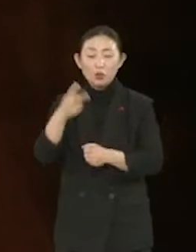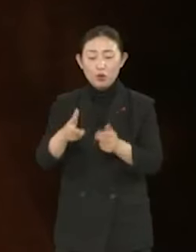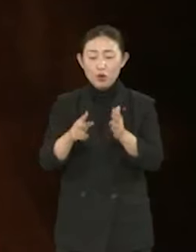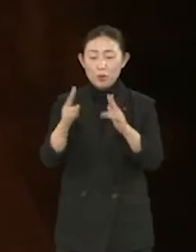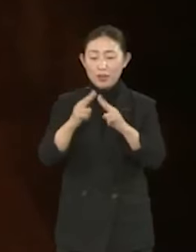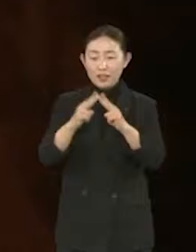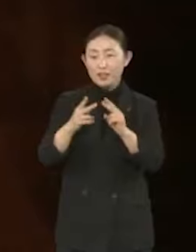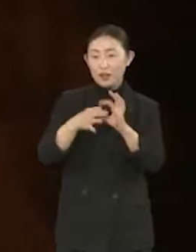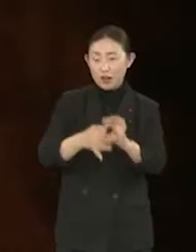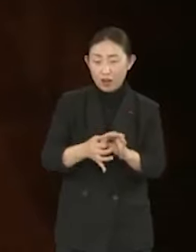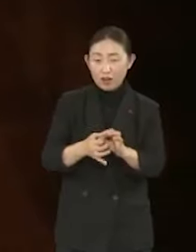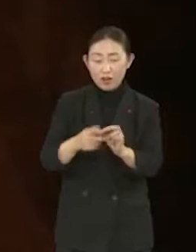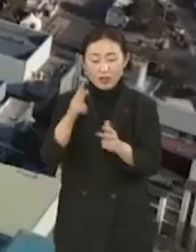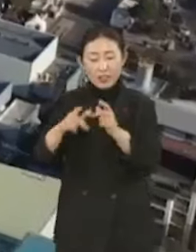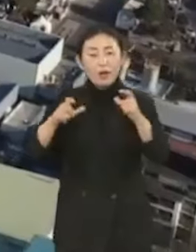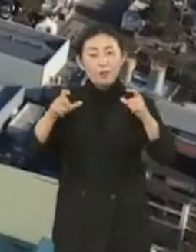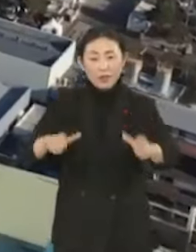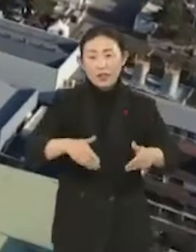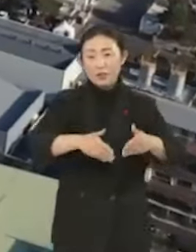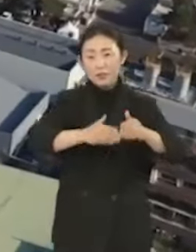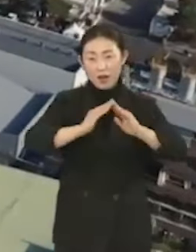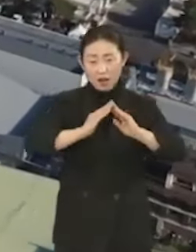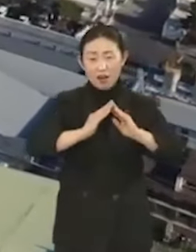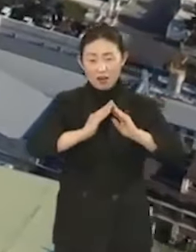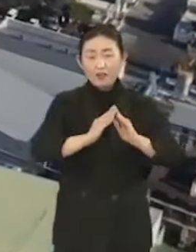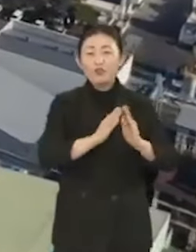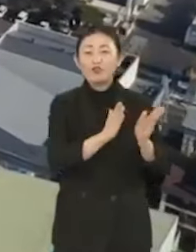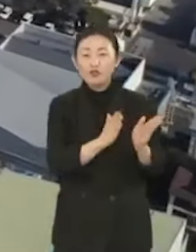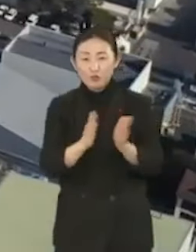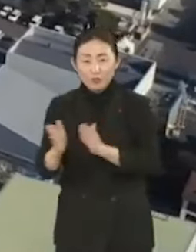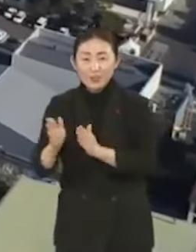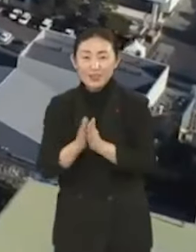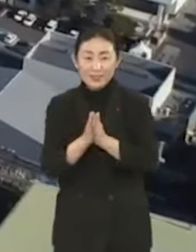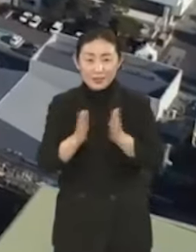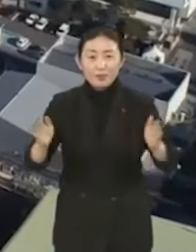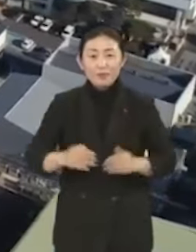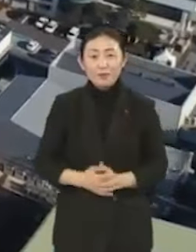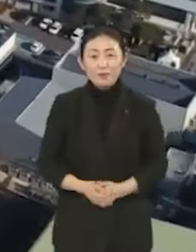국가산업단지 조성 등 성장 거점도 마련됩니다. TJB 이수복입니다.